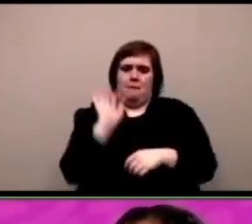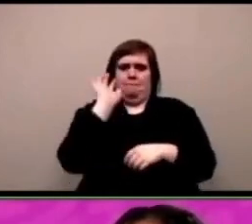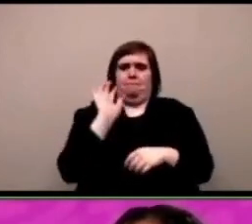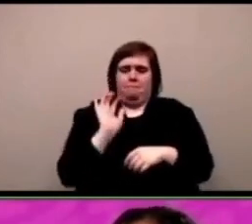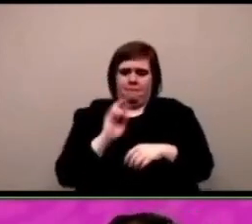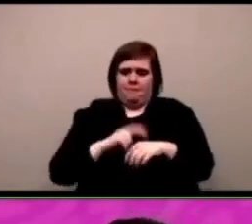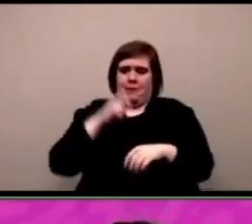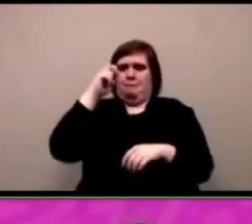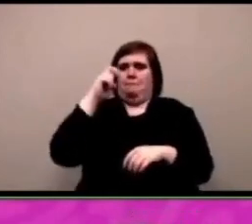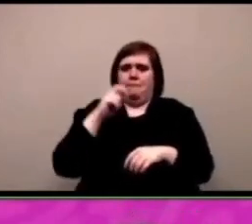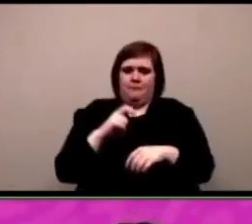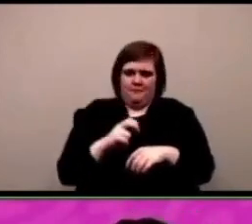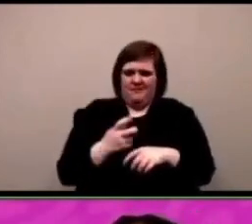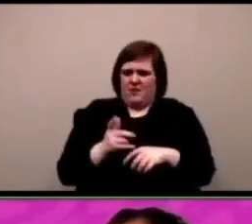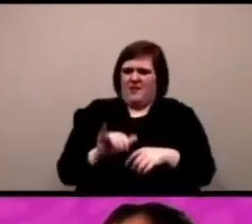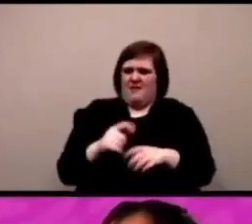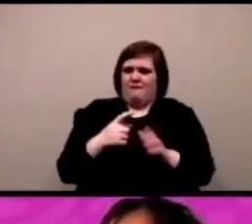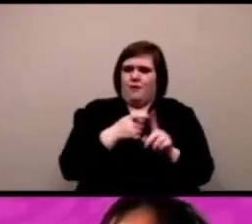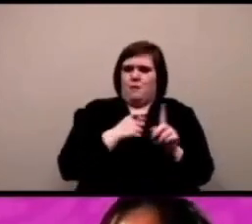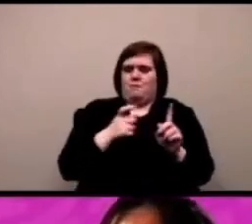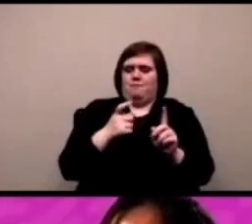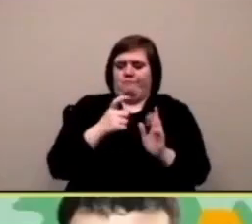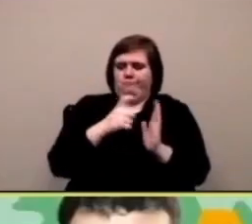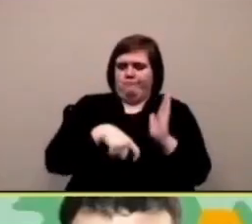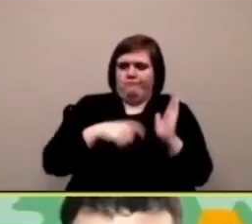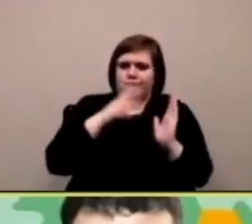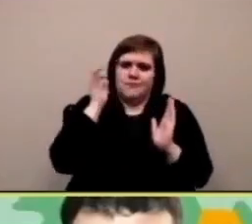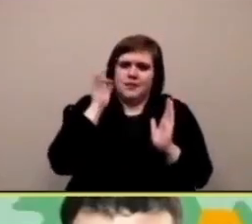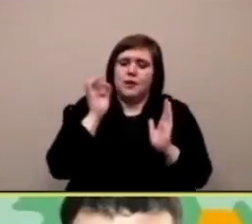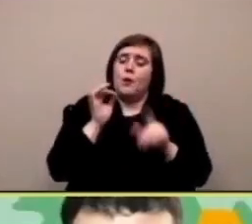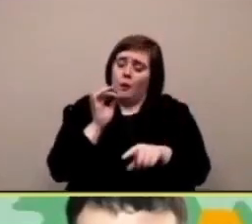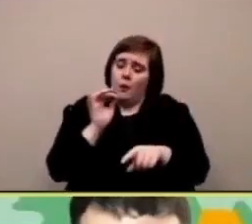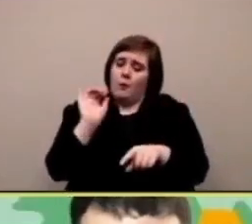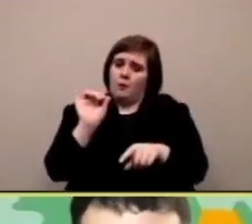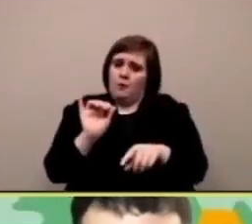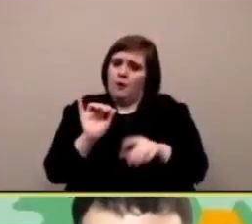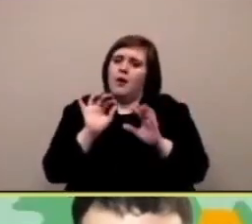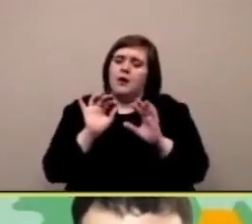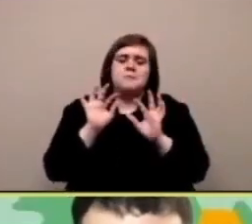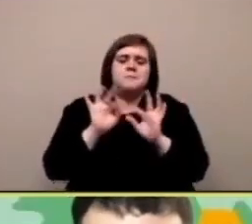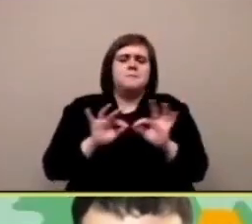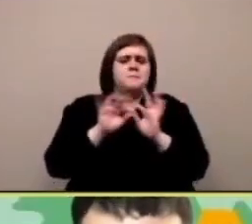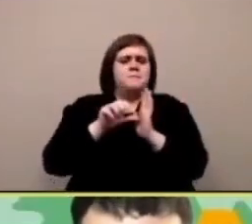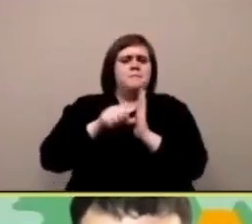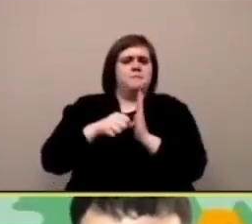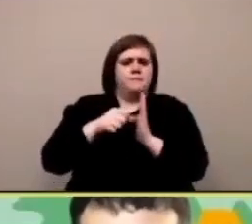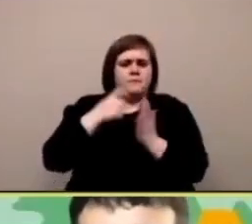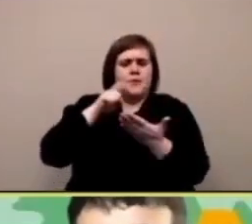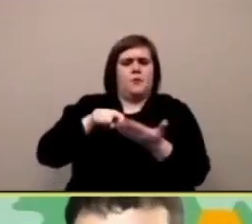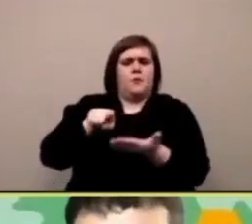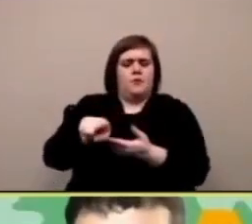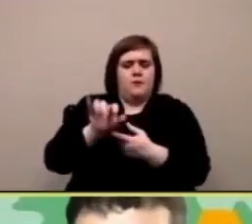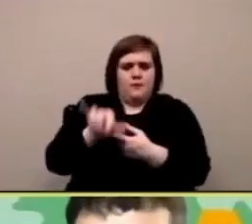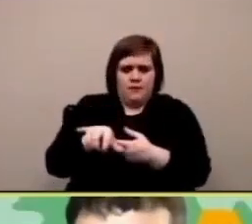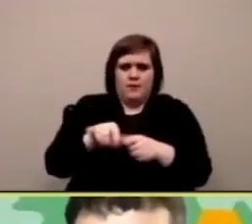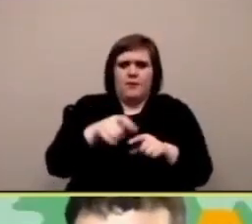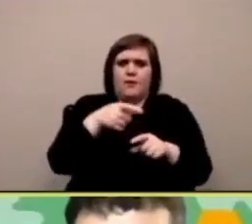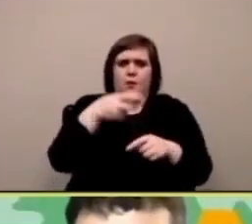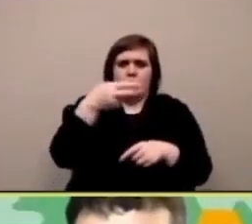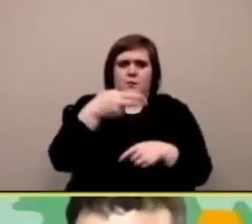マリオのようでしてねあのビデオあのゲームのようですね